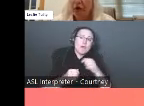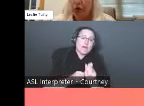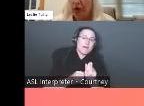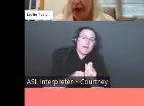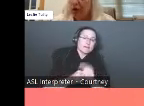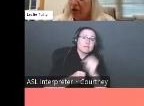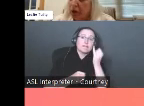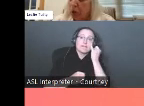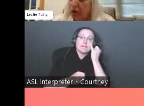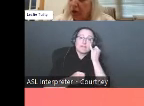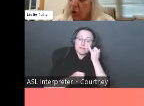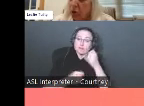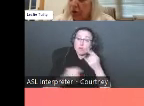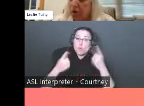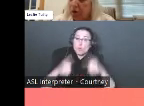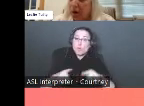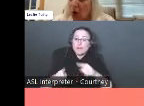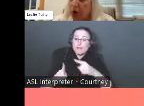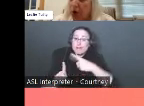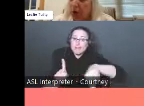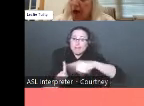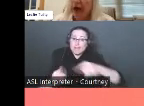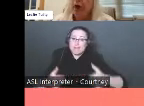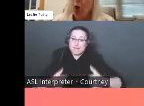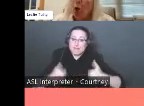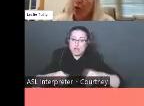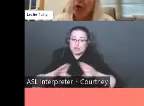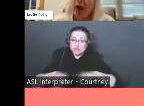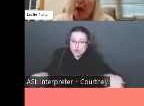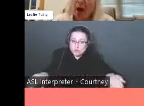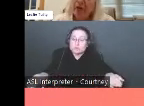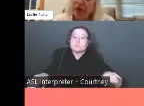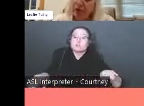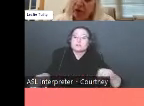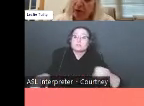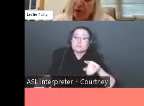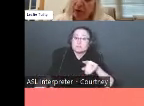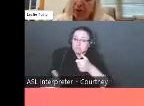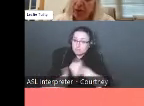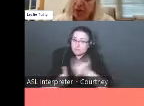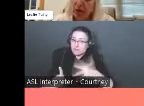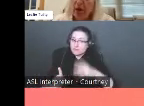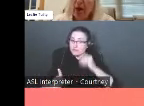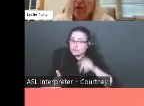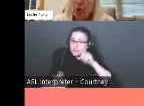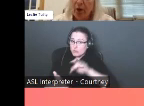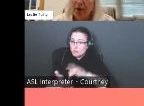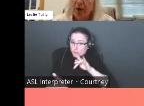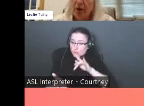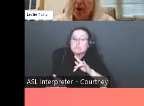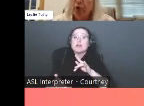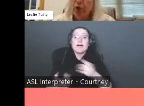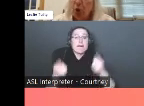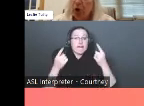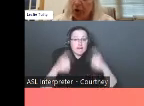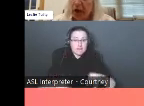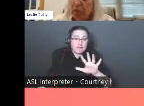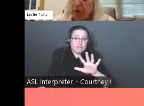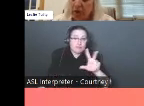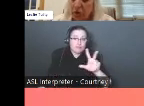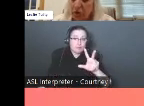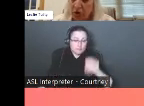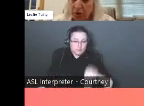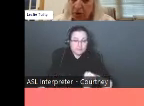partenaire. Et nous avions aussi étudié qui l'avait été dans leur enfance. Et plus de la moitié,